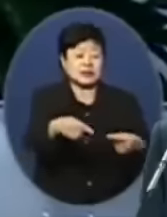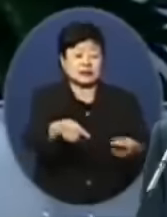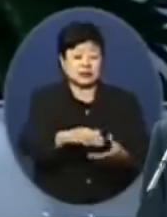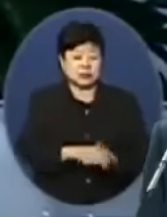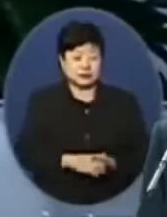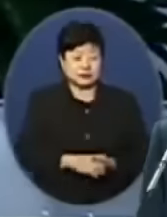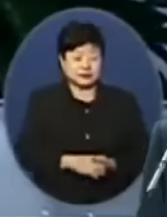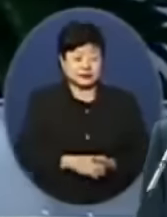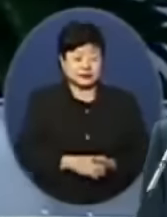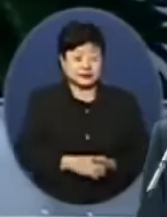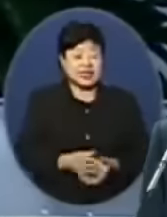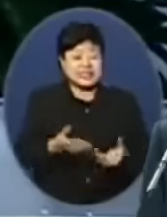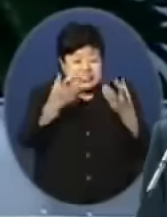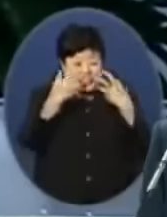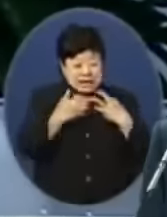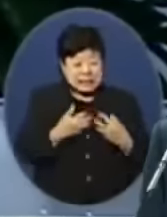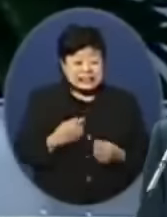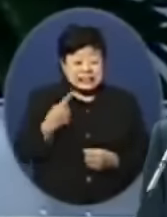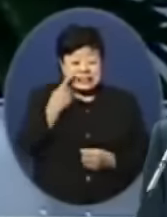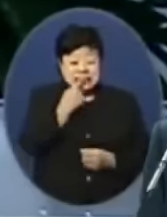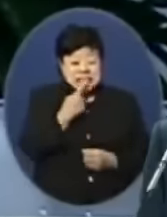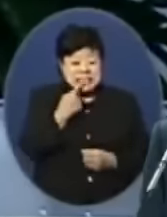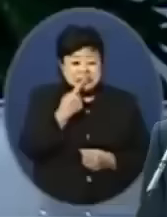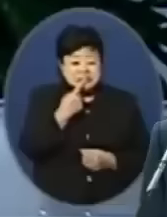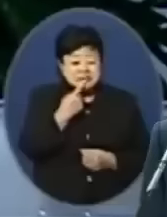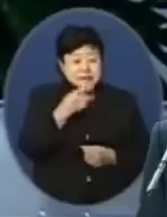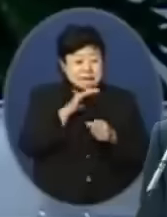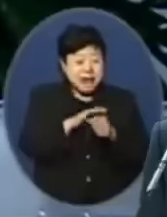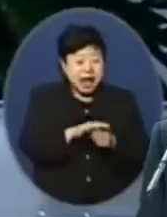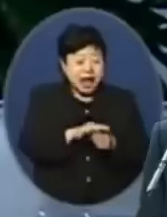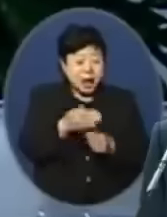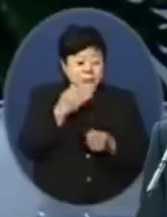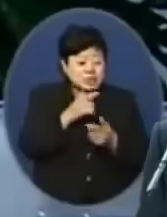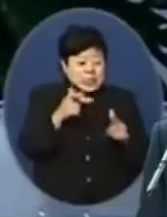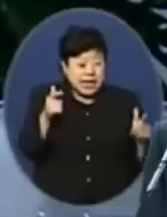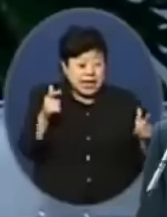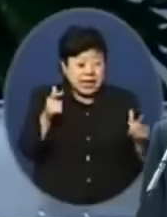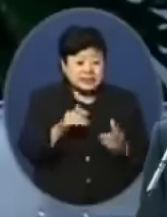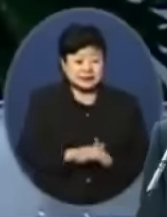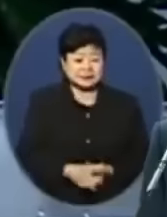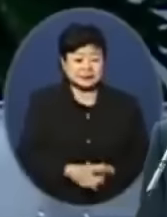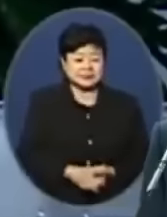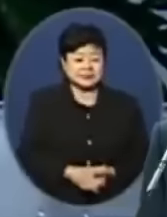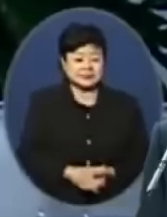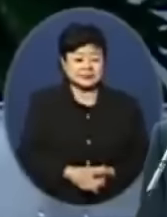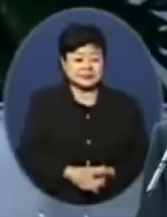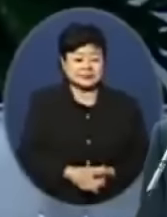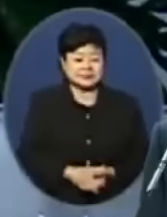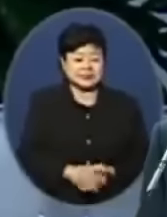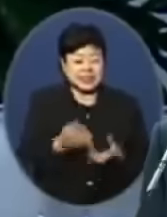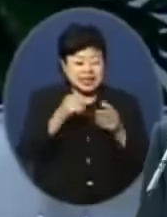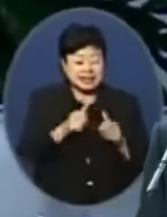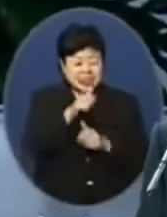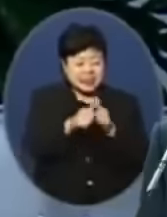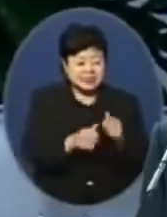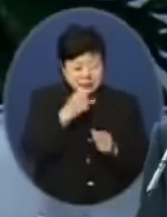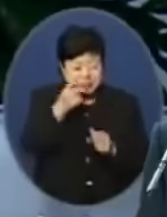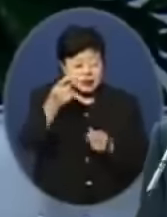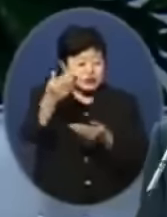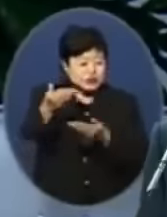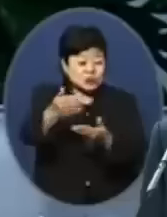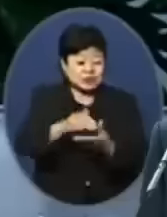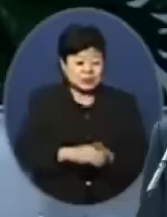들어갔어도 사자들이 다니엘을 못 잡아먹었습니다. 왜? 다니엘이 하나님이